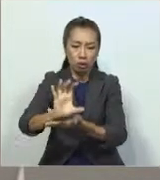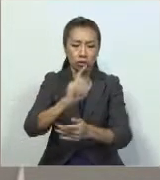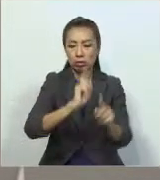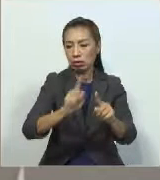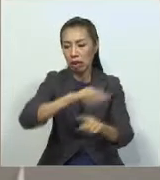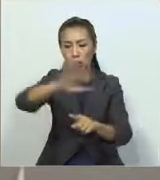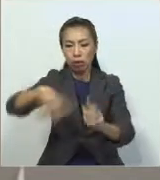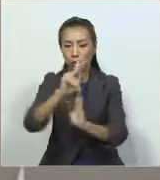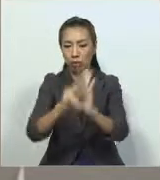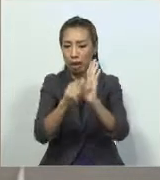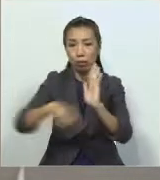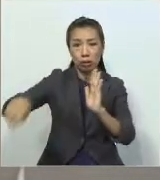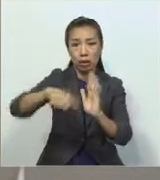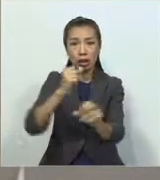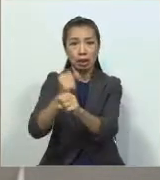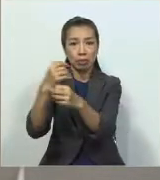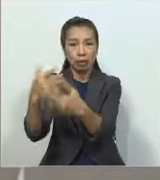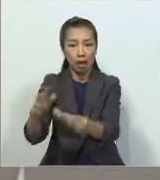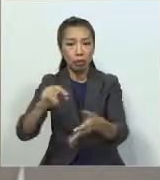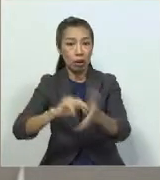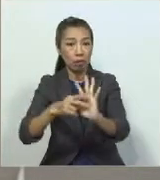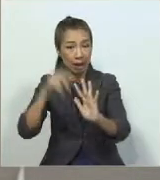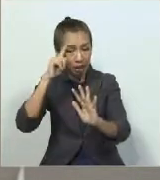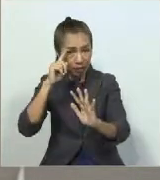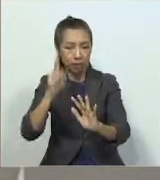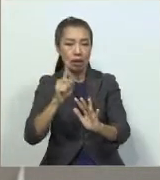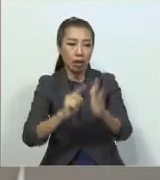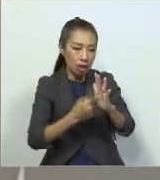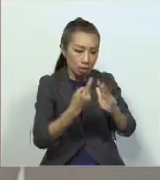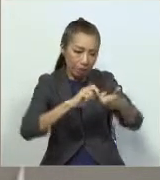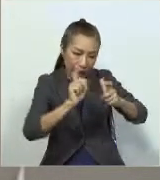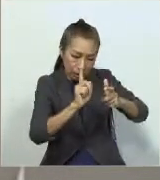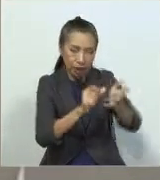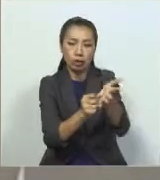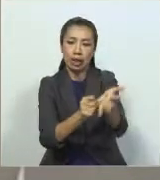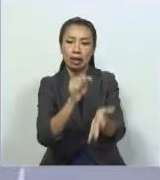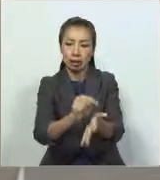มันไม่ได้แก้ที่ปลายทางอย่างเดียวหรอกมันต้องแก้ที่ต้นทางมาด้วยนะ